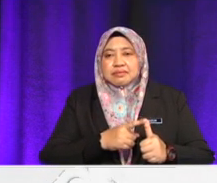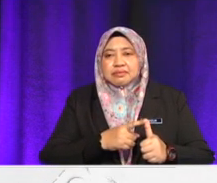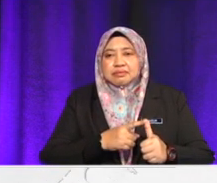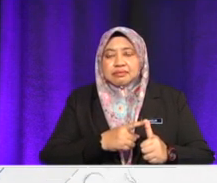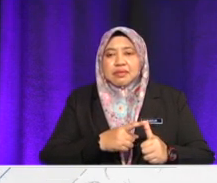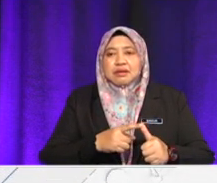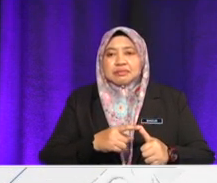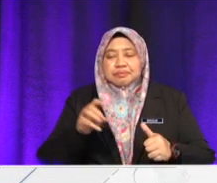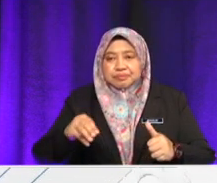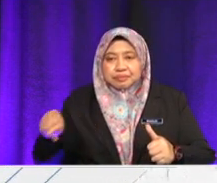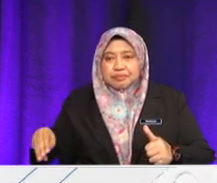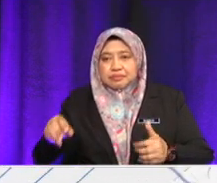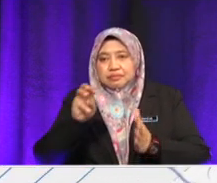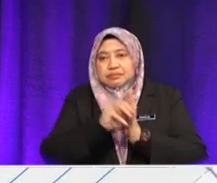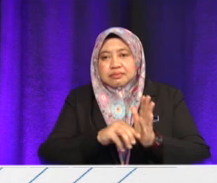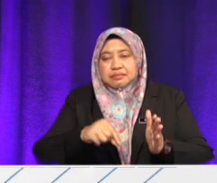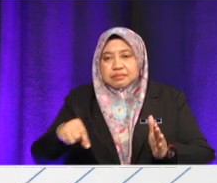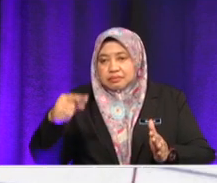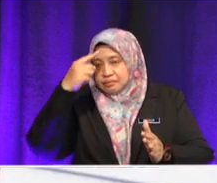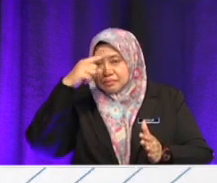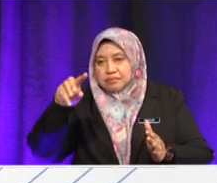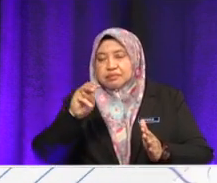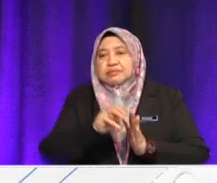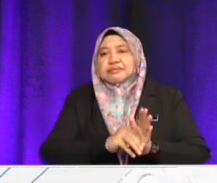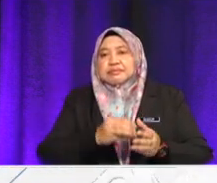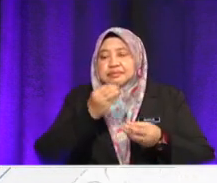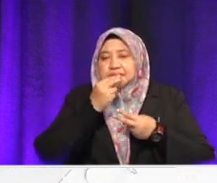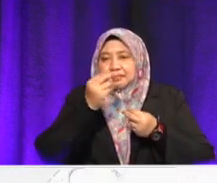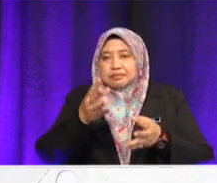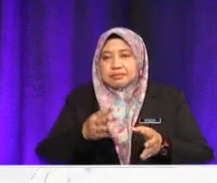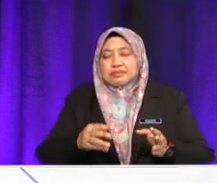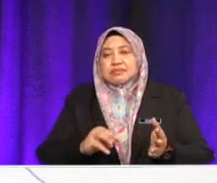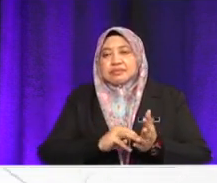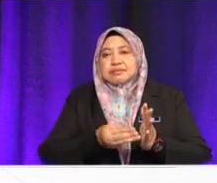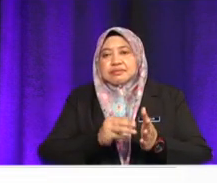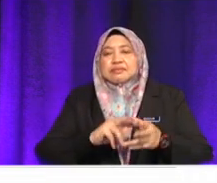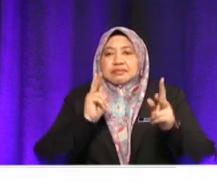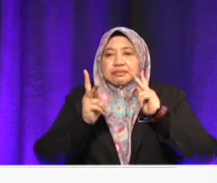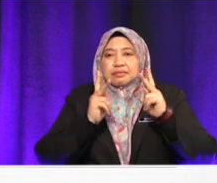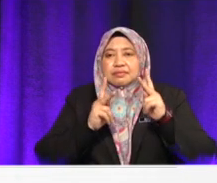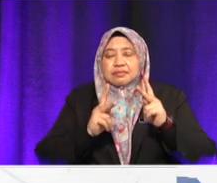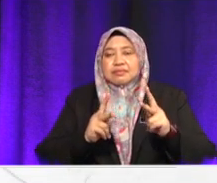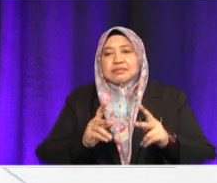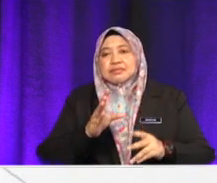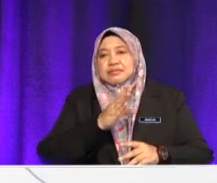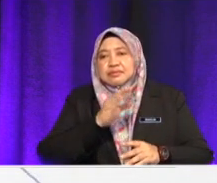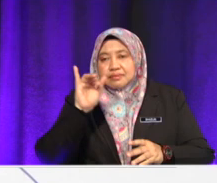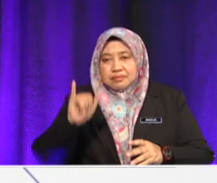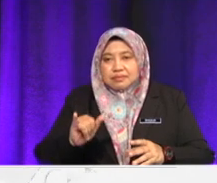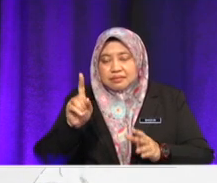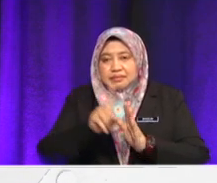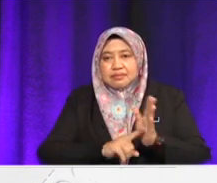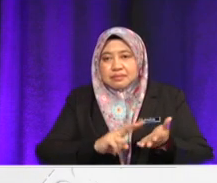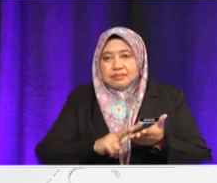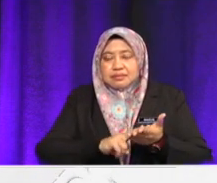ialah murid menulis untuk menyatakan makna kata dan suatu situasi yang dibaca